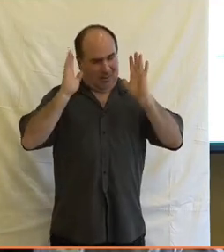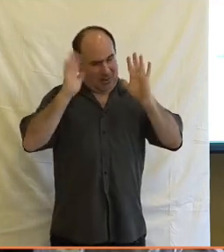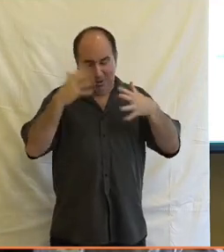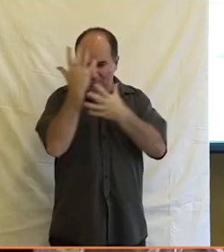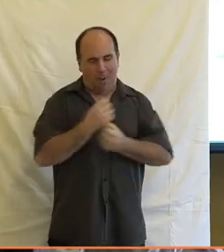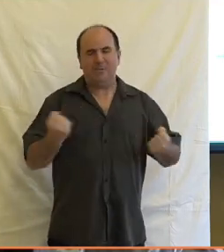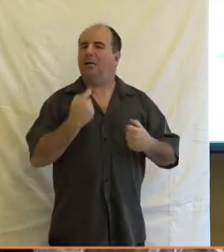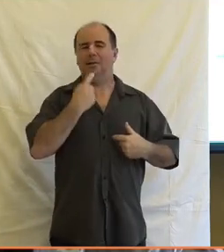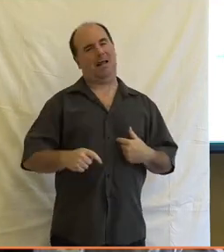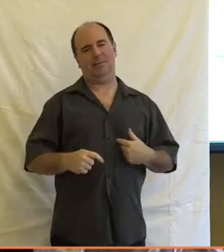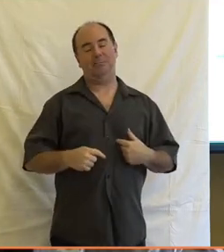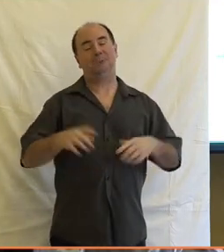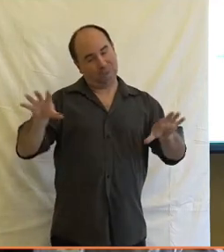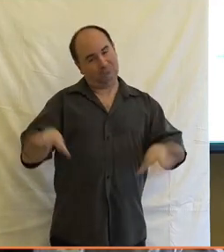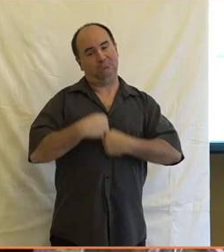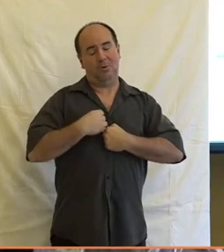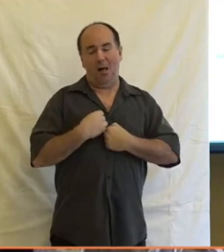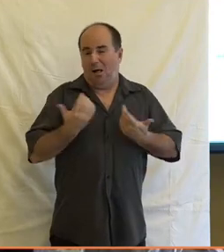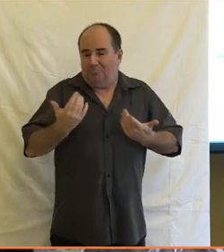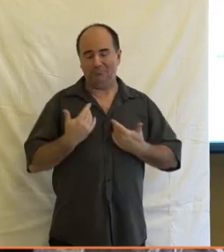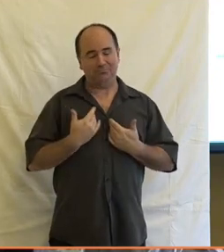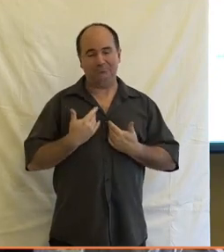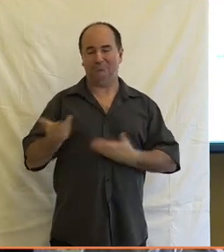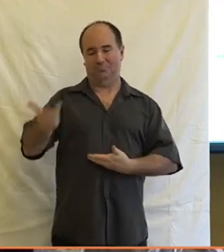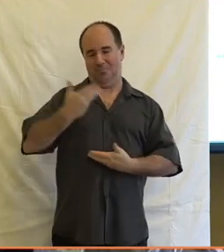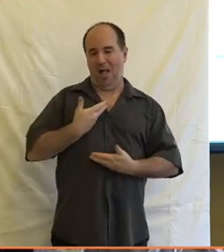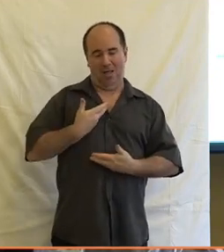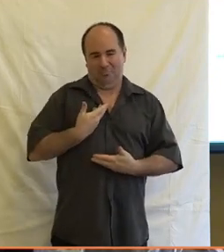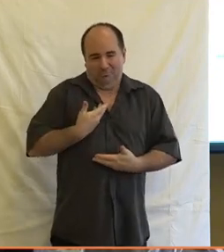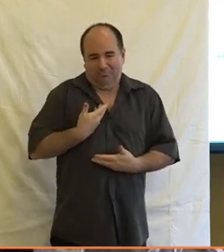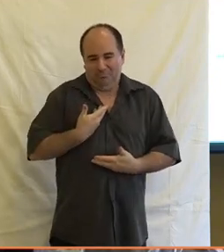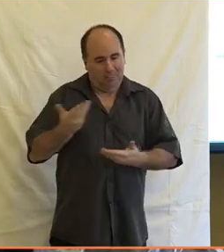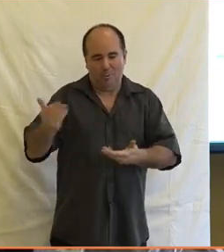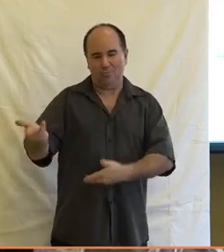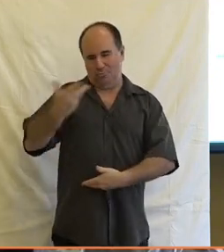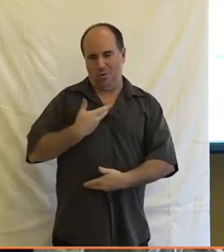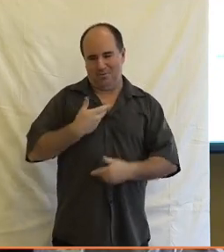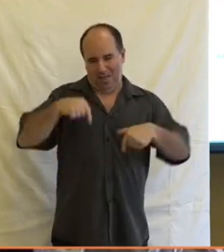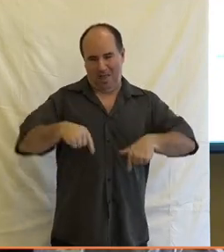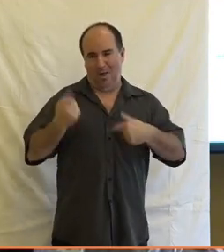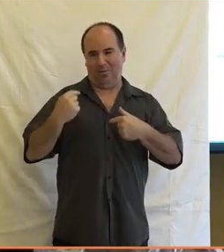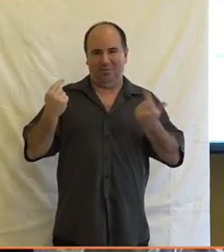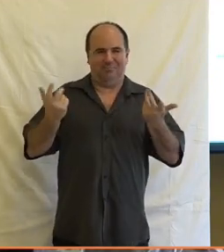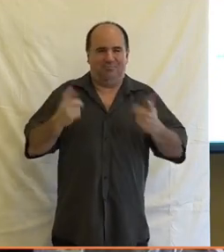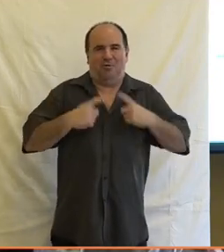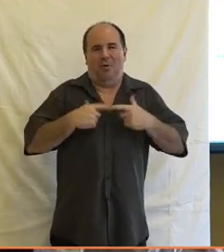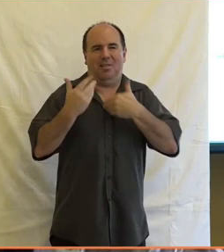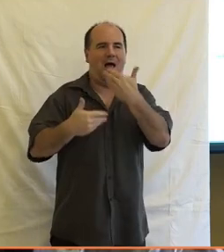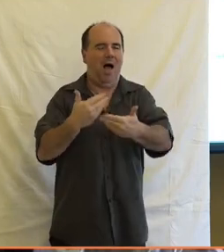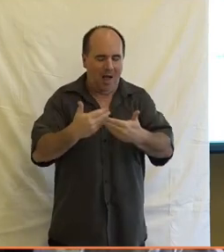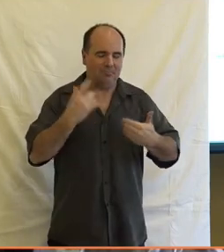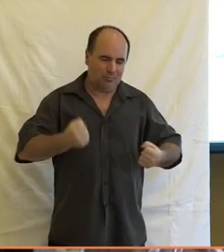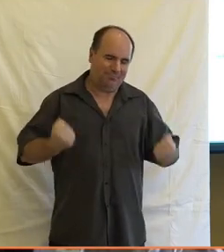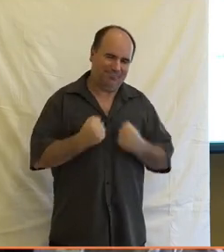situaci jsem přijela tak, že prostě to tak je a pojďme se k tomu teďka postavit tak, jak aspoň v této omezené míře